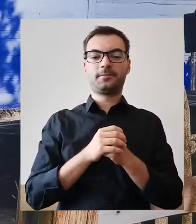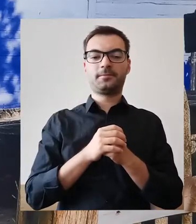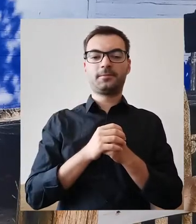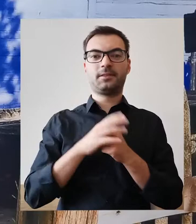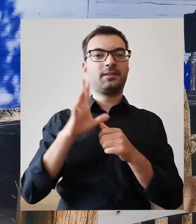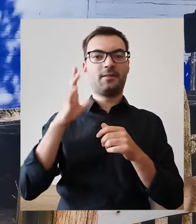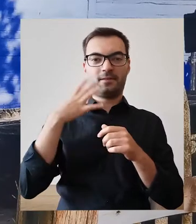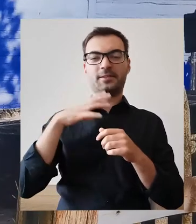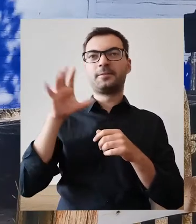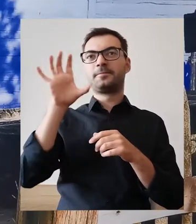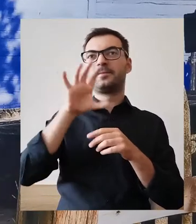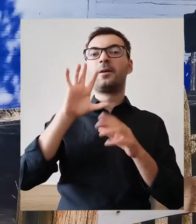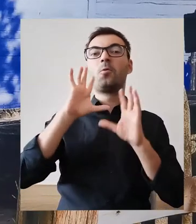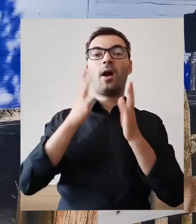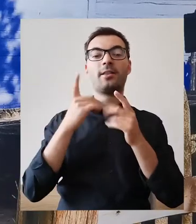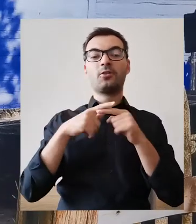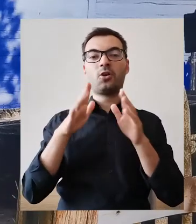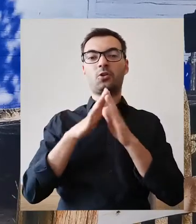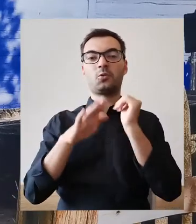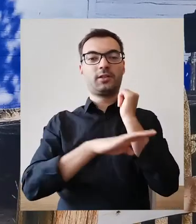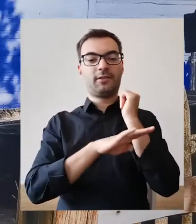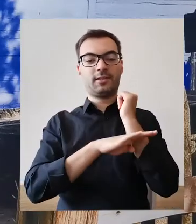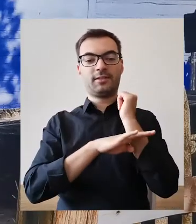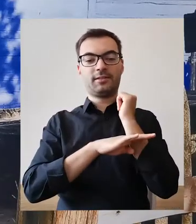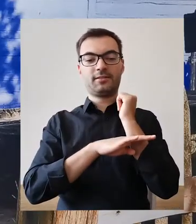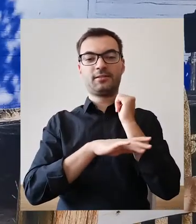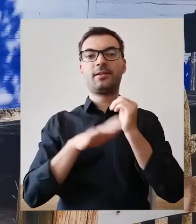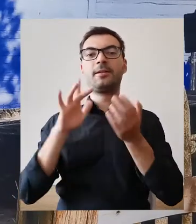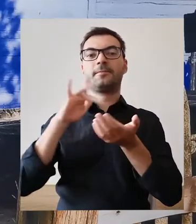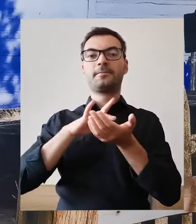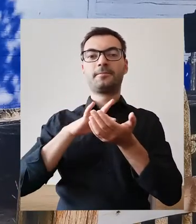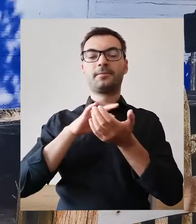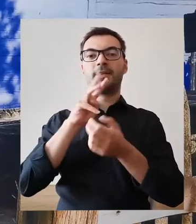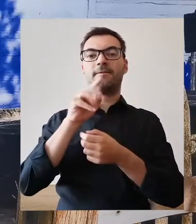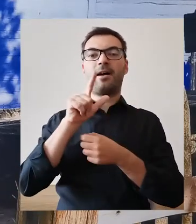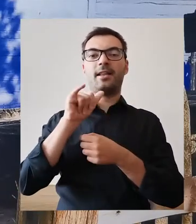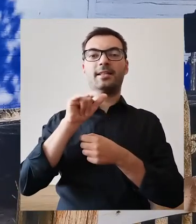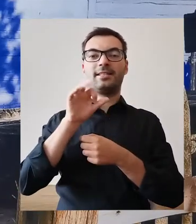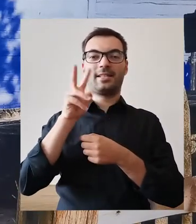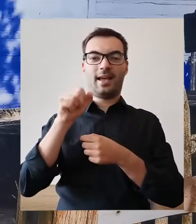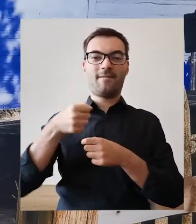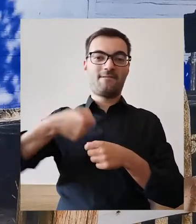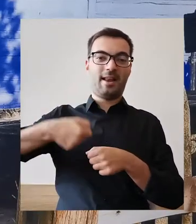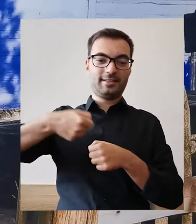przegapić pięknego drewnianego kościółka w miejscowości bliska